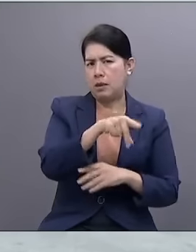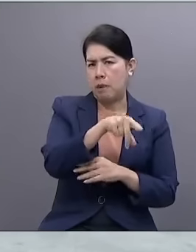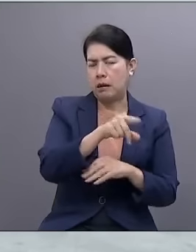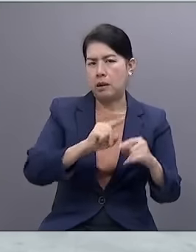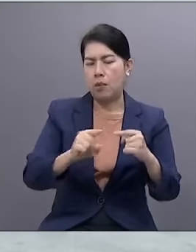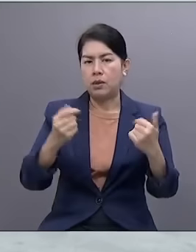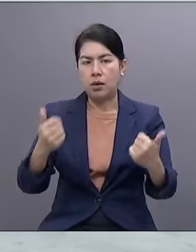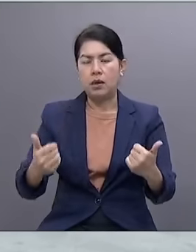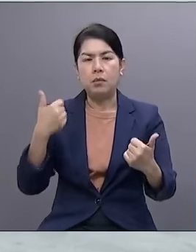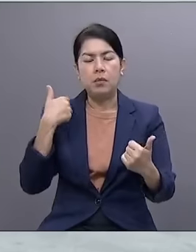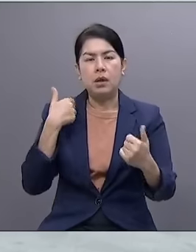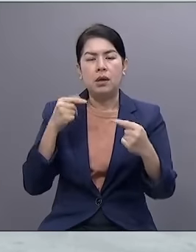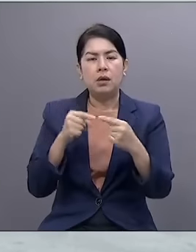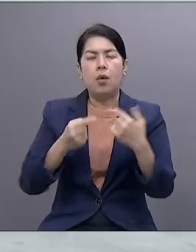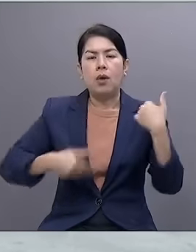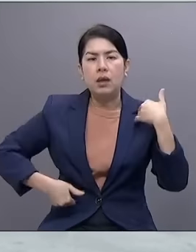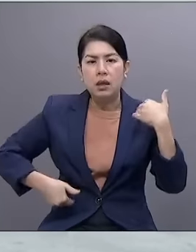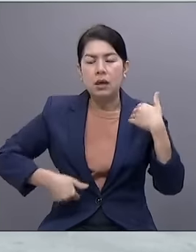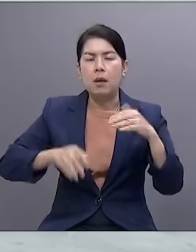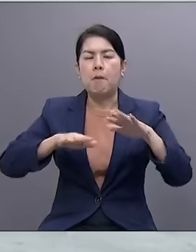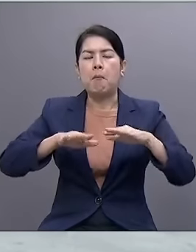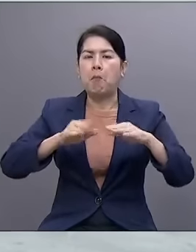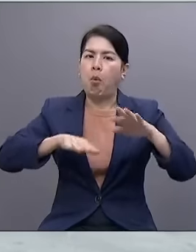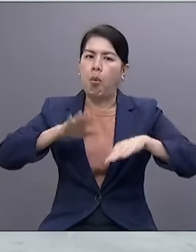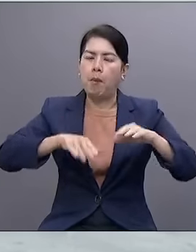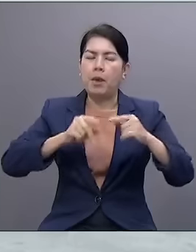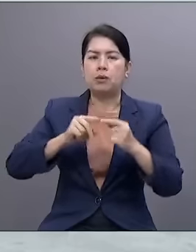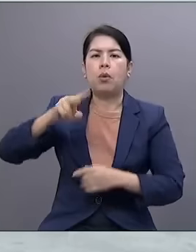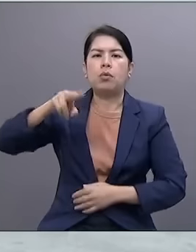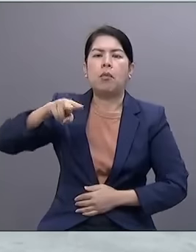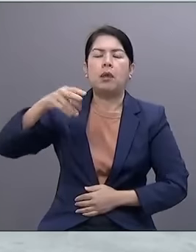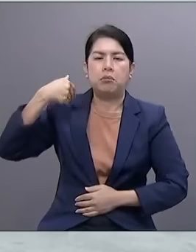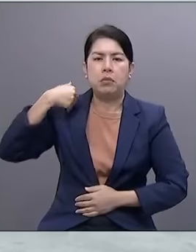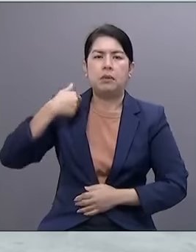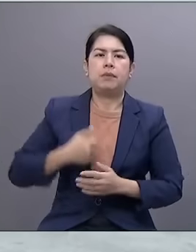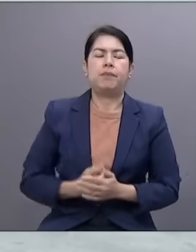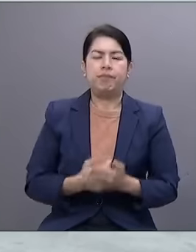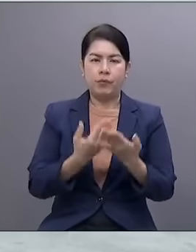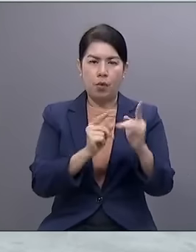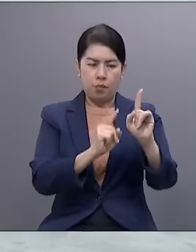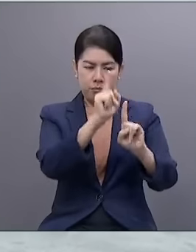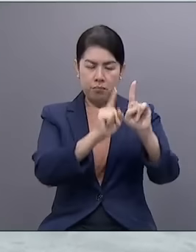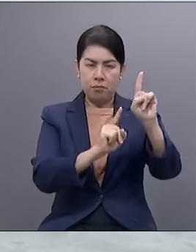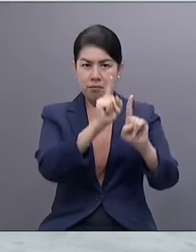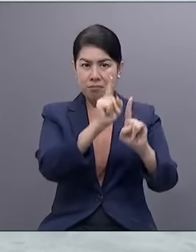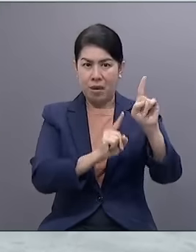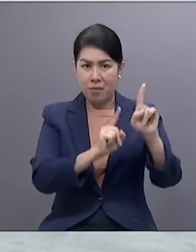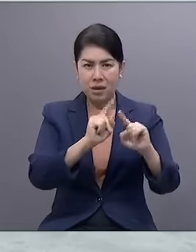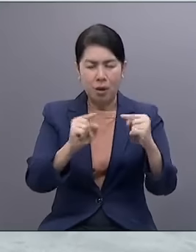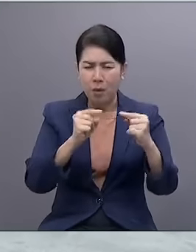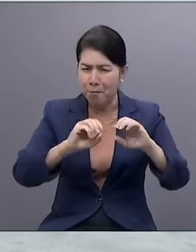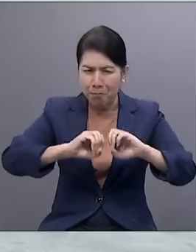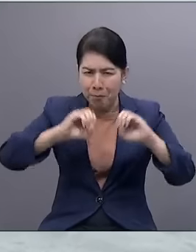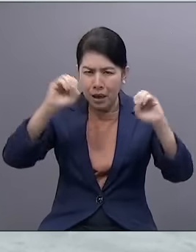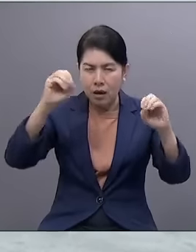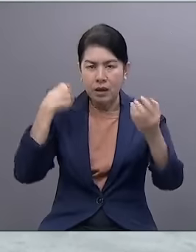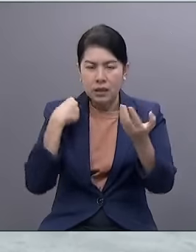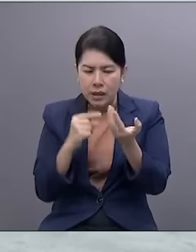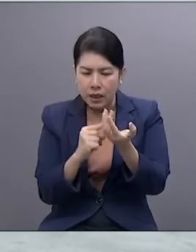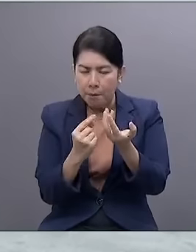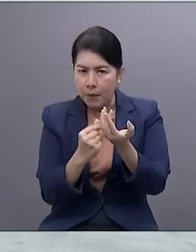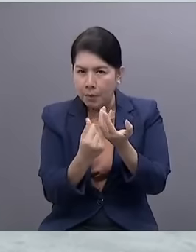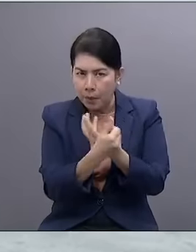แตะอยู่ที่มากกว่า 2,000 ตัวนี่เป็นตัวเลขที่มาจากการคาดการณ์เท่านั้นครับเพราะว่าที่ผ่านมาไม่เคยมีการนับลิงแบบจริงจังและยังไม่ร